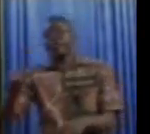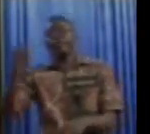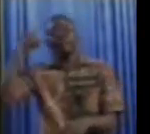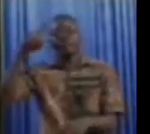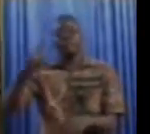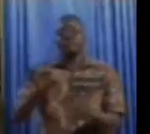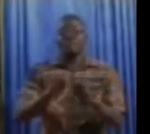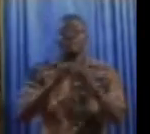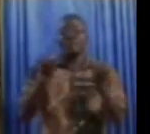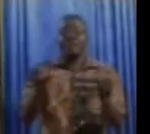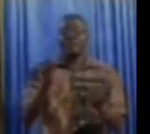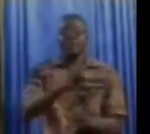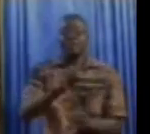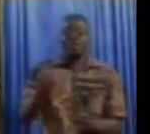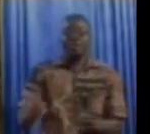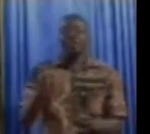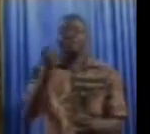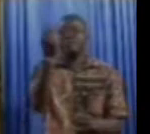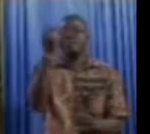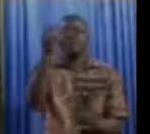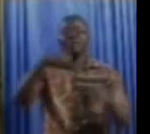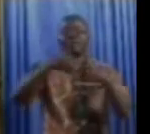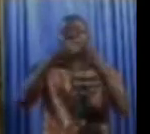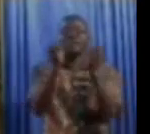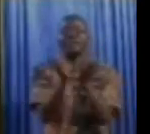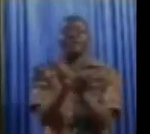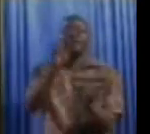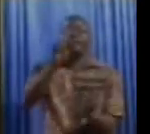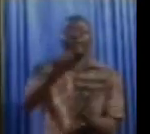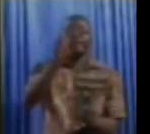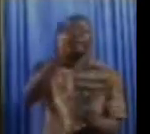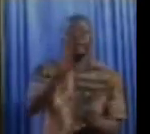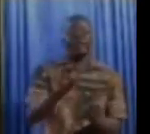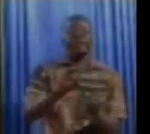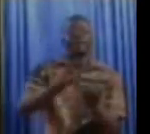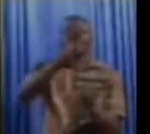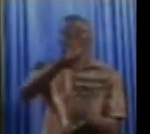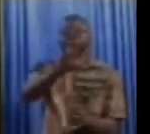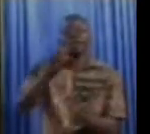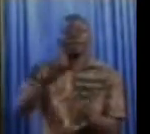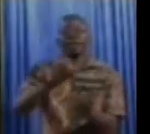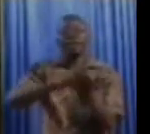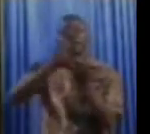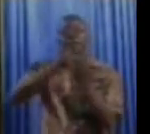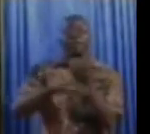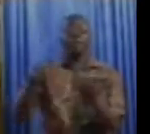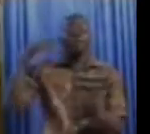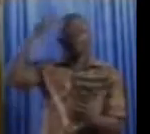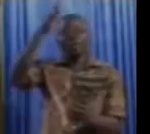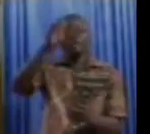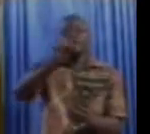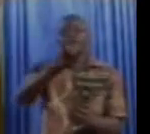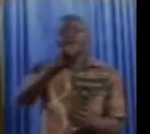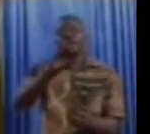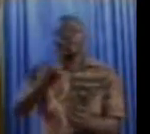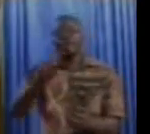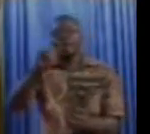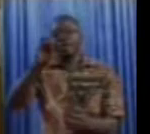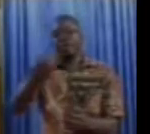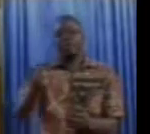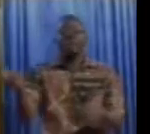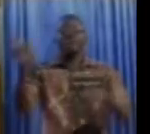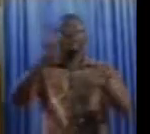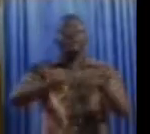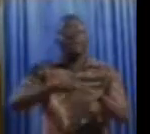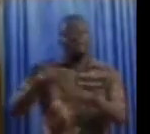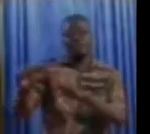du livre de Ouagadougou, dont la 12e édition se tient du 26 au 30 novembre prochain au CIAO. L'esprit de la foire met en